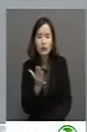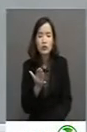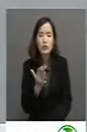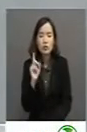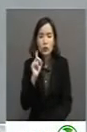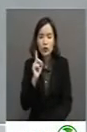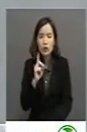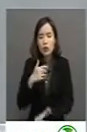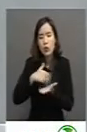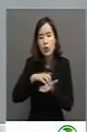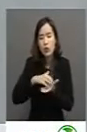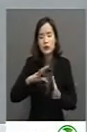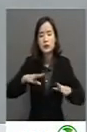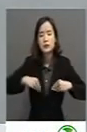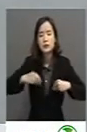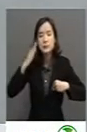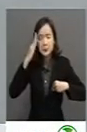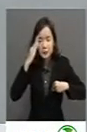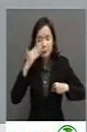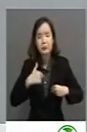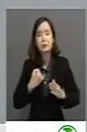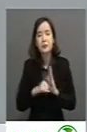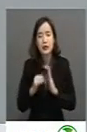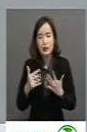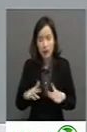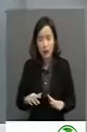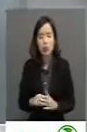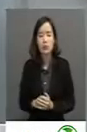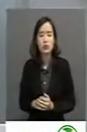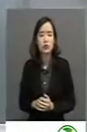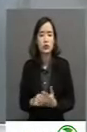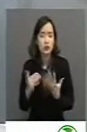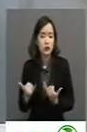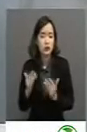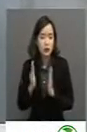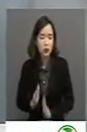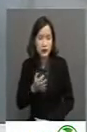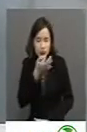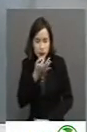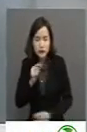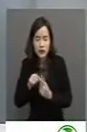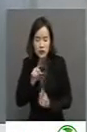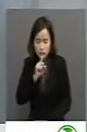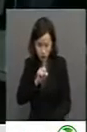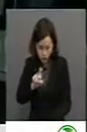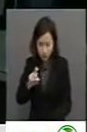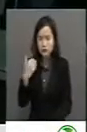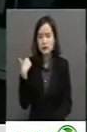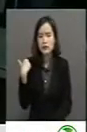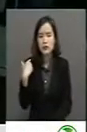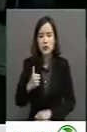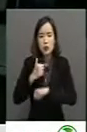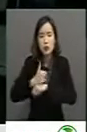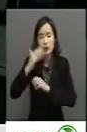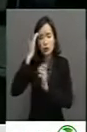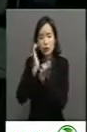เพื่อให้ปากคำและก็รับทราบข้อกล่าวหาแล้วครับโดยมีเจ้าหน้าที่สหวิชาชีพร่วมสอบปากคำด้วยผู้กำกับสน.คัน